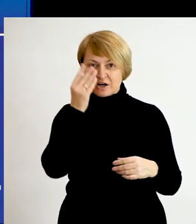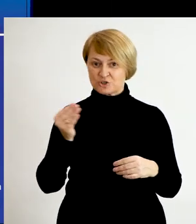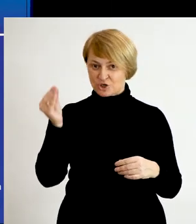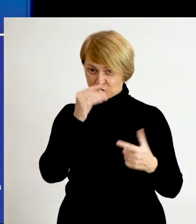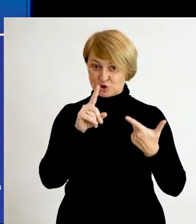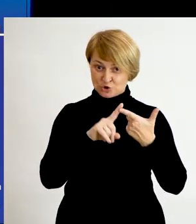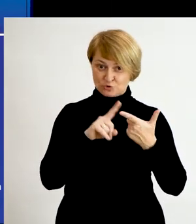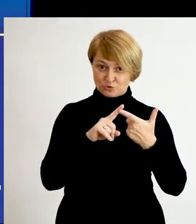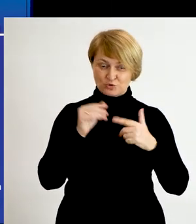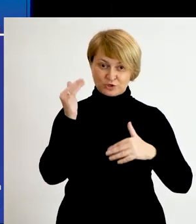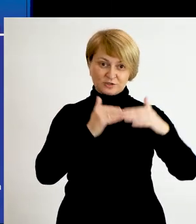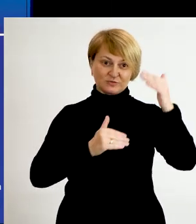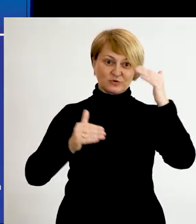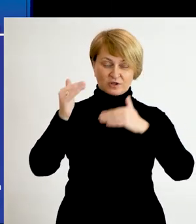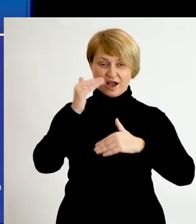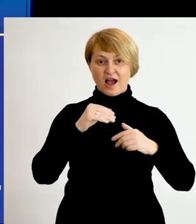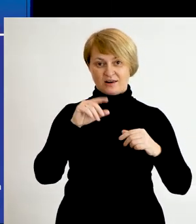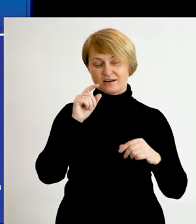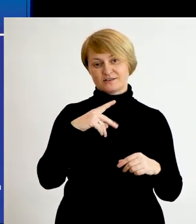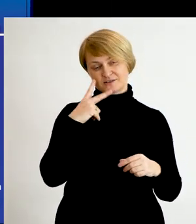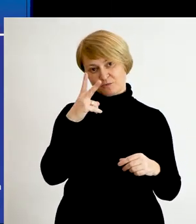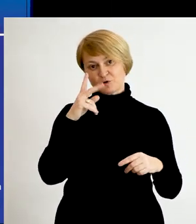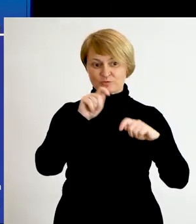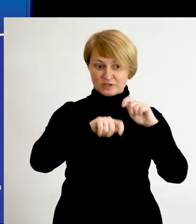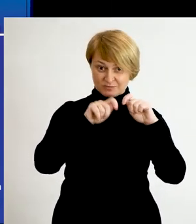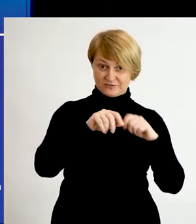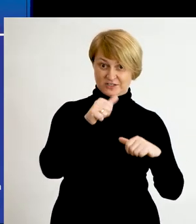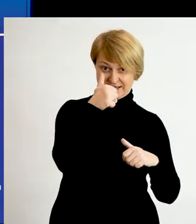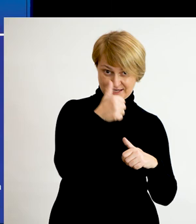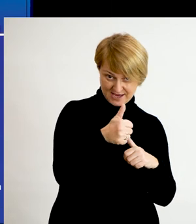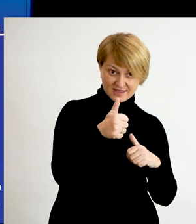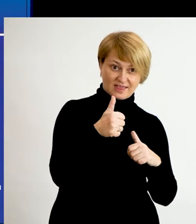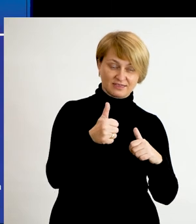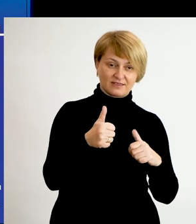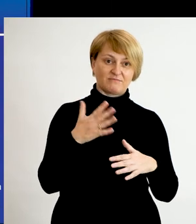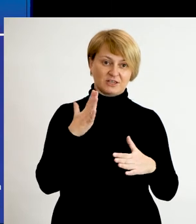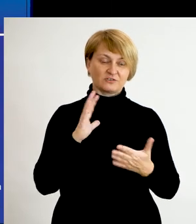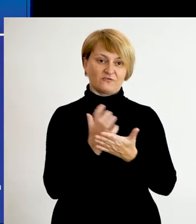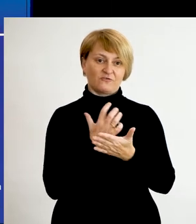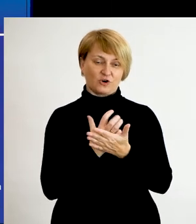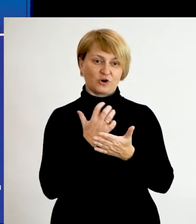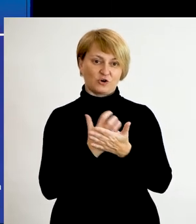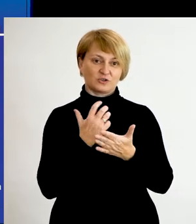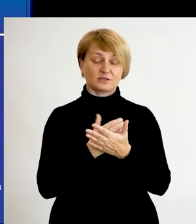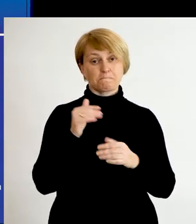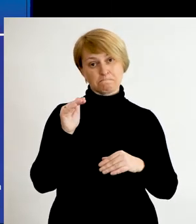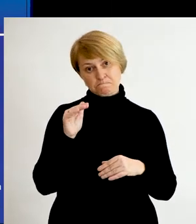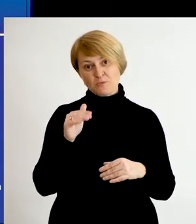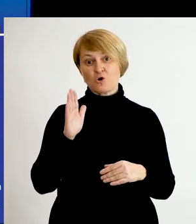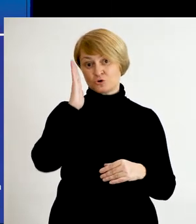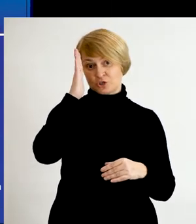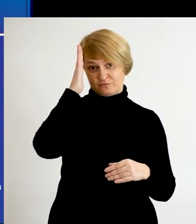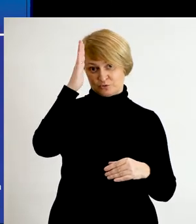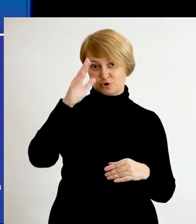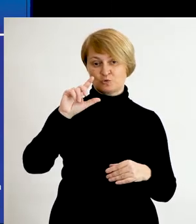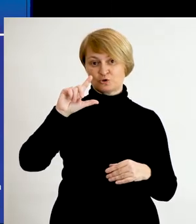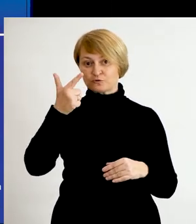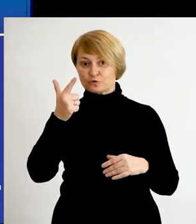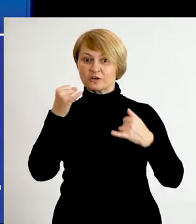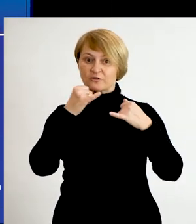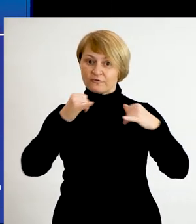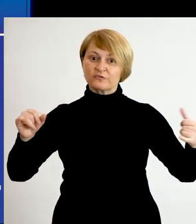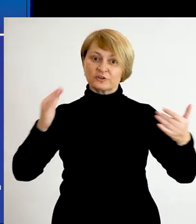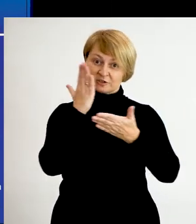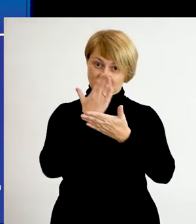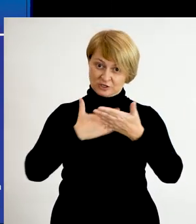obiekt w Opolu kiedyś się udało zbudować, ale sprawdzimy, jak on przystaje do naszych zapotrzebowań i kto wie, czy w przyszłości w jakiejś